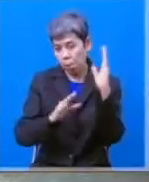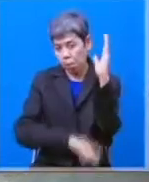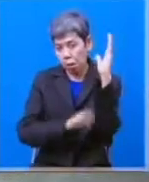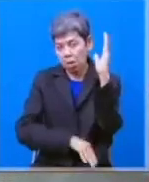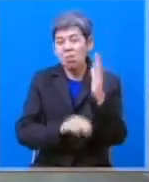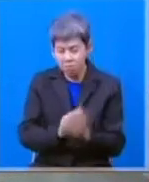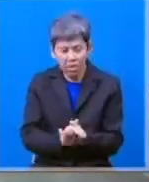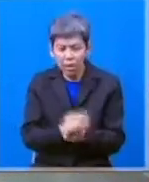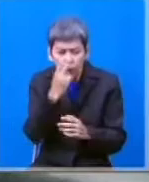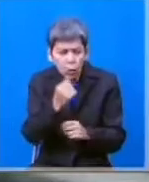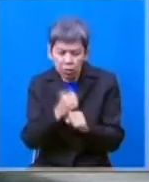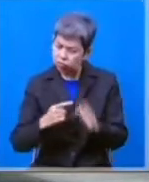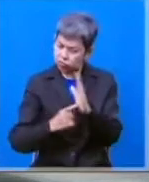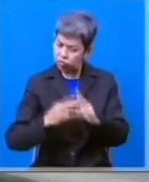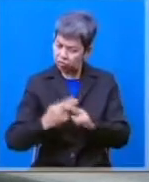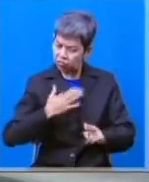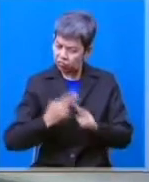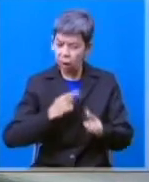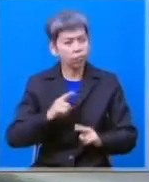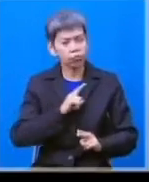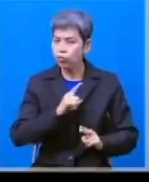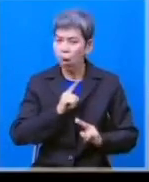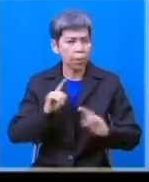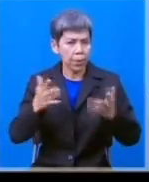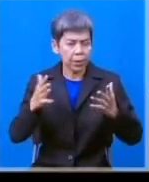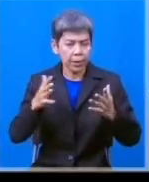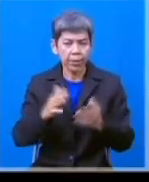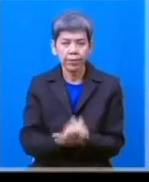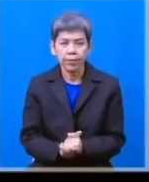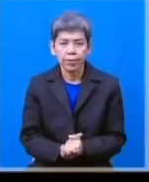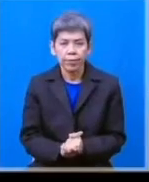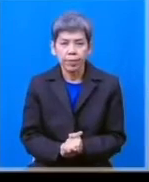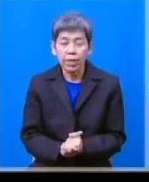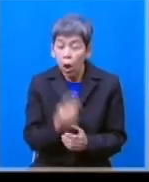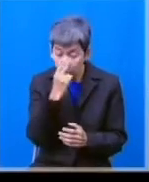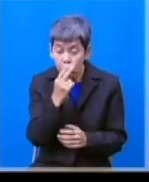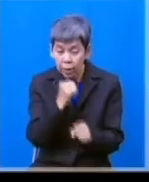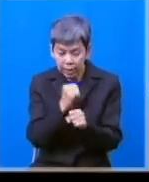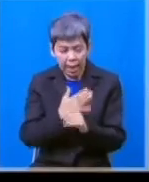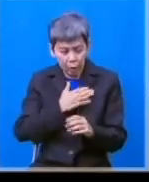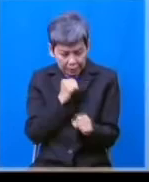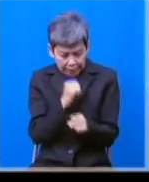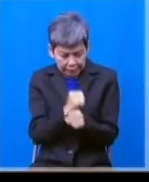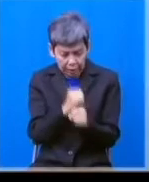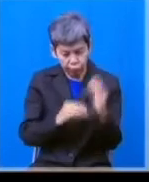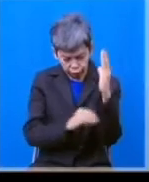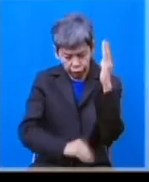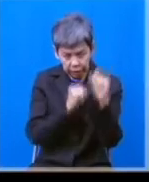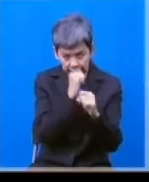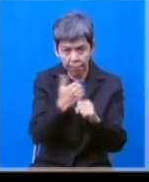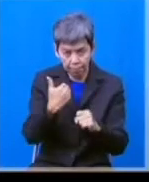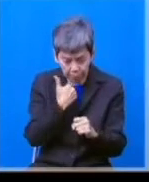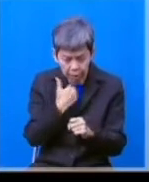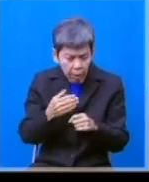ต้ก็ไม่เคยแสดงตัวหรือแสดงความรับผิดชอบหลังก่อเหตุใดๆทั้งสิ้นนะครับแต่ก็ต้องทำงานในพื้นที่ภาคใต้เนื่องจากมี